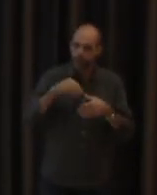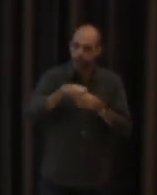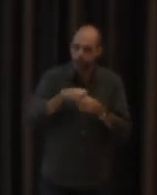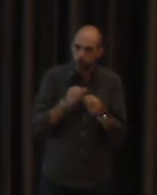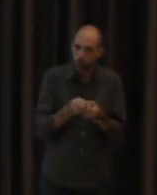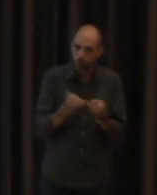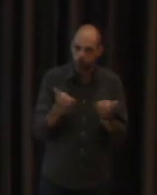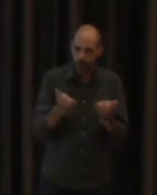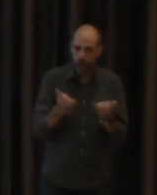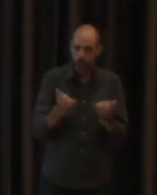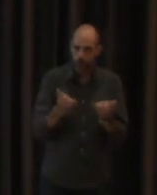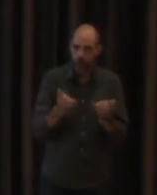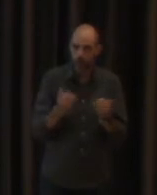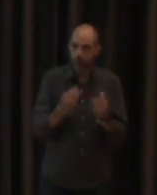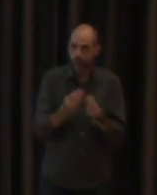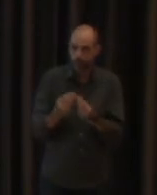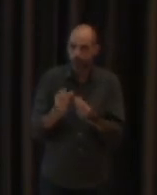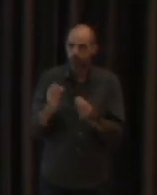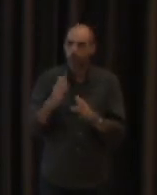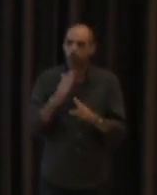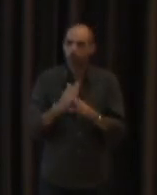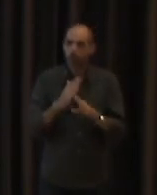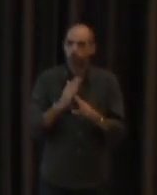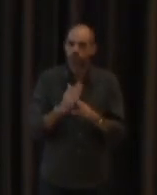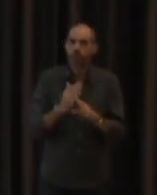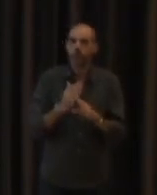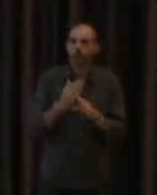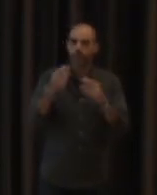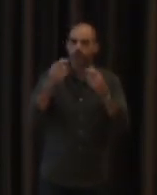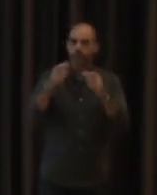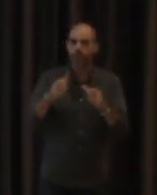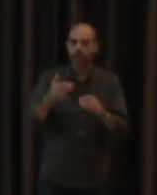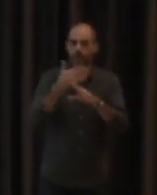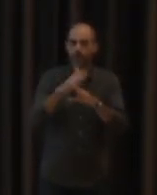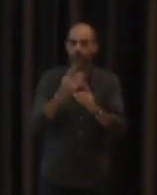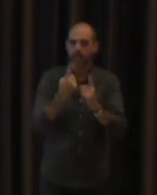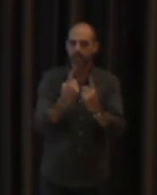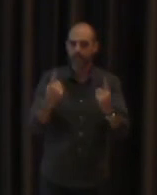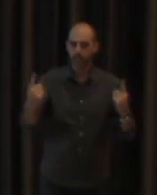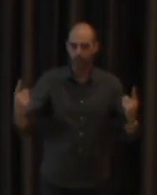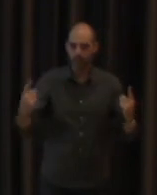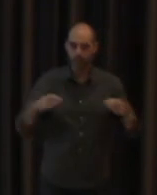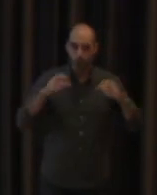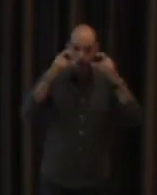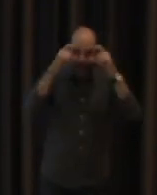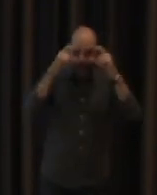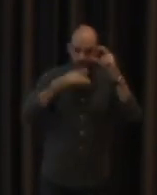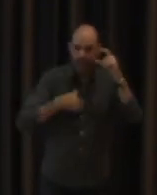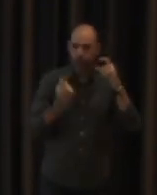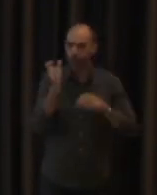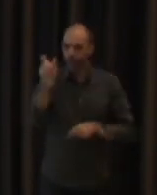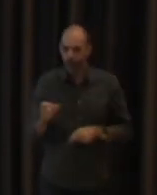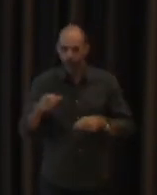Sí, però sempre en predicarà distributivament, mai globalment. Portar ulleres és cosa